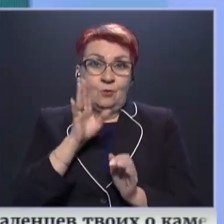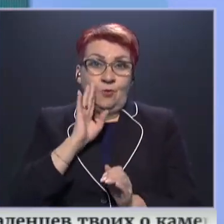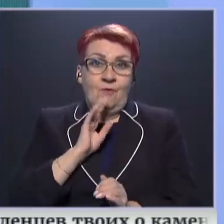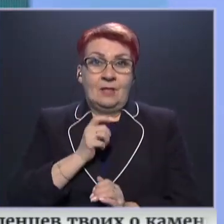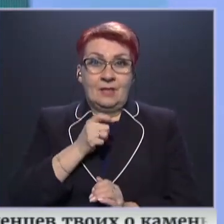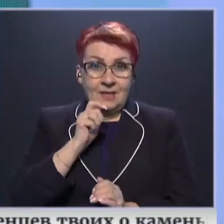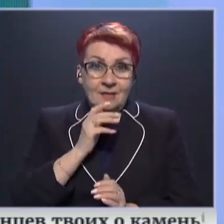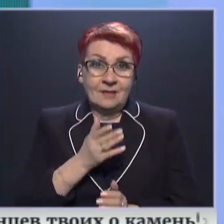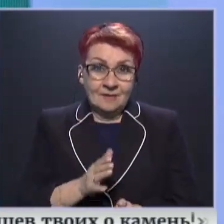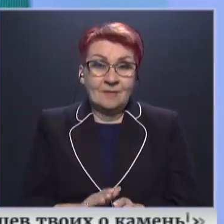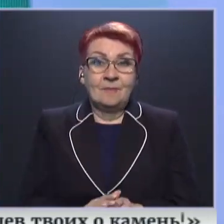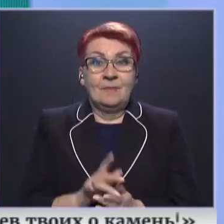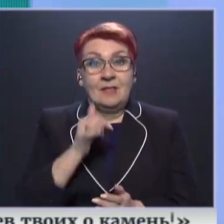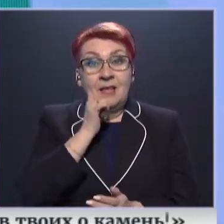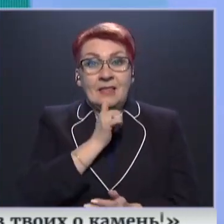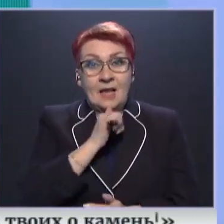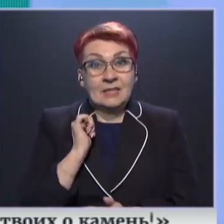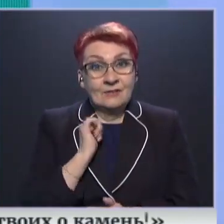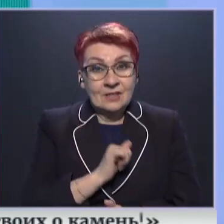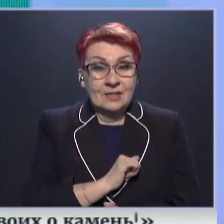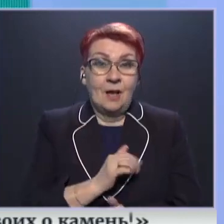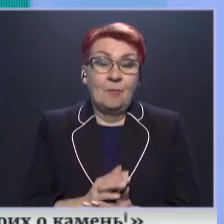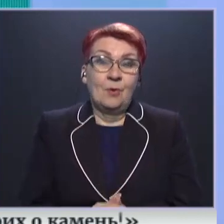самого таинства, которое вот мне